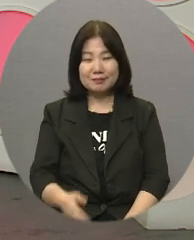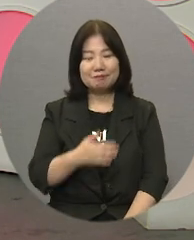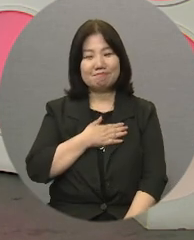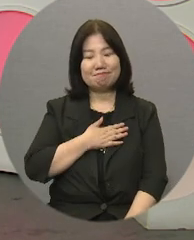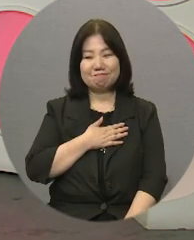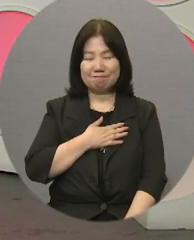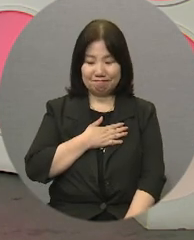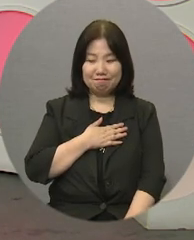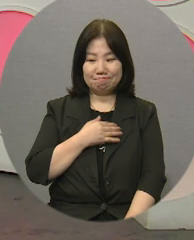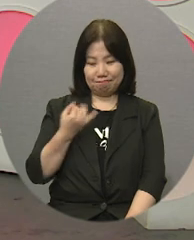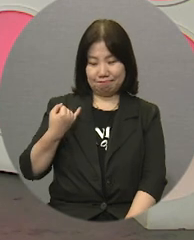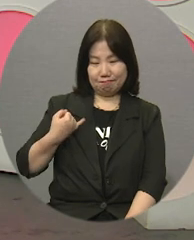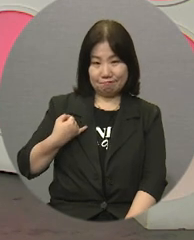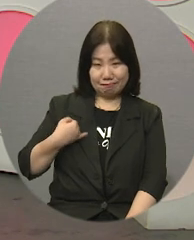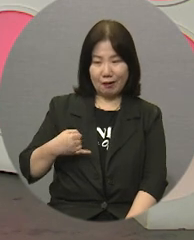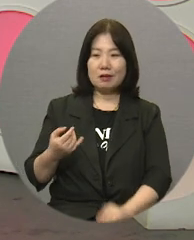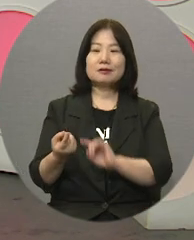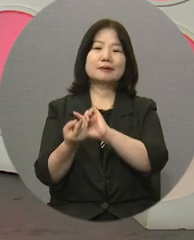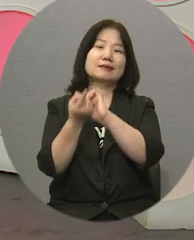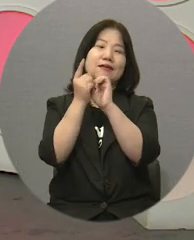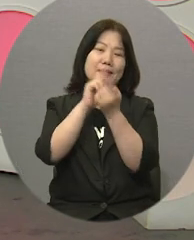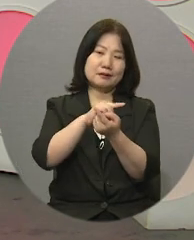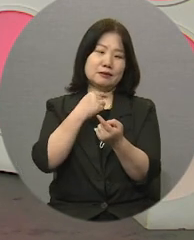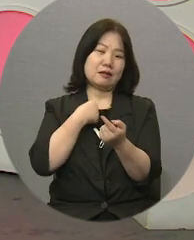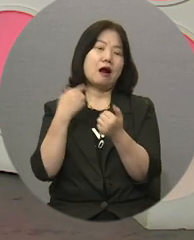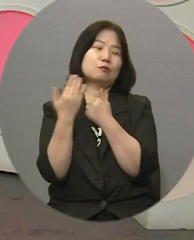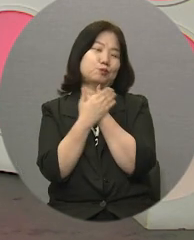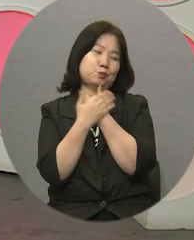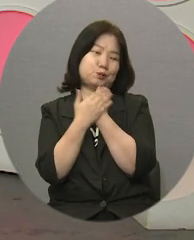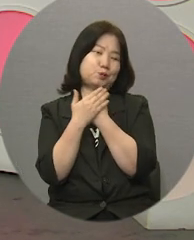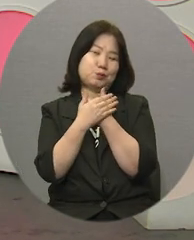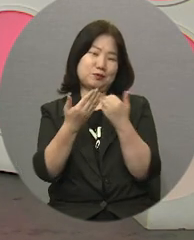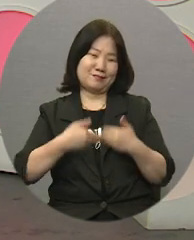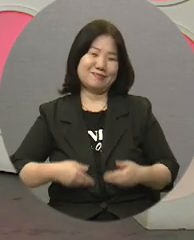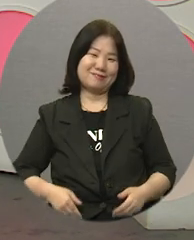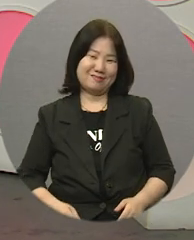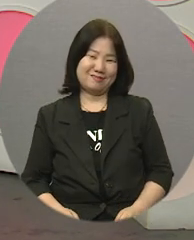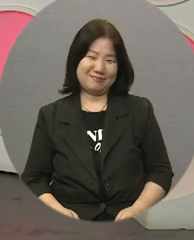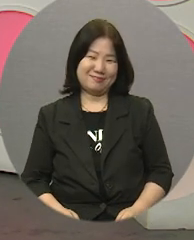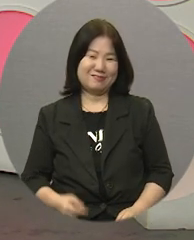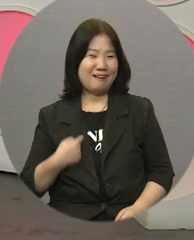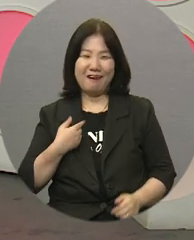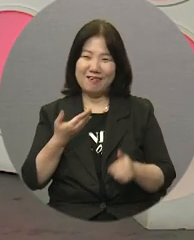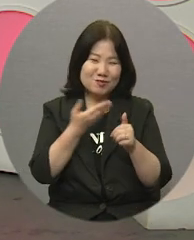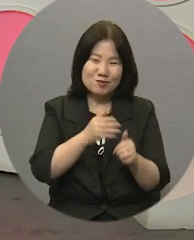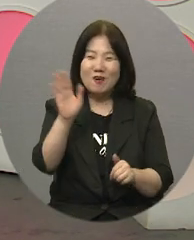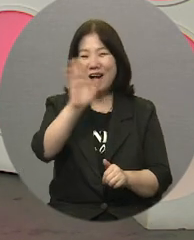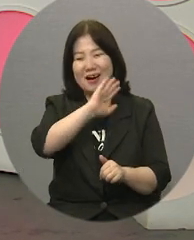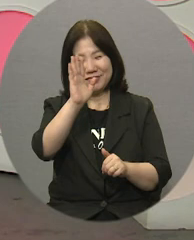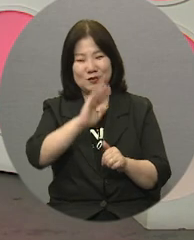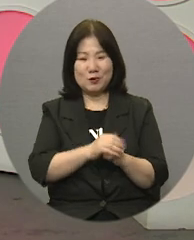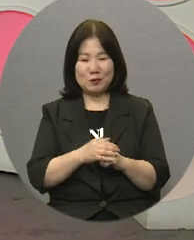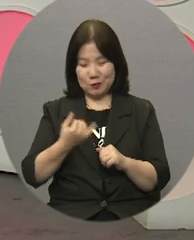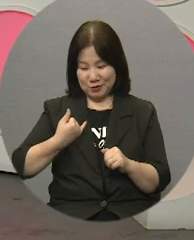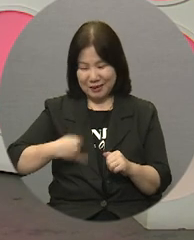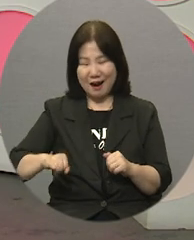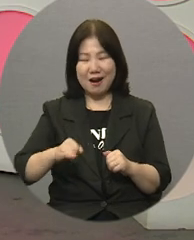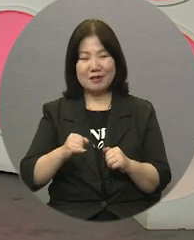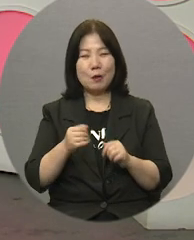이제 아이들이 대신 저한테 저를 감싸줘. 왜래? 내가 아이들을 감싸주는 게 아니라 그러니까, 아이들이